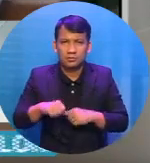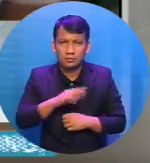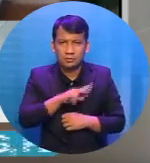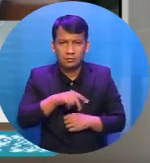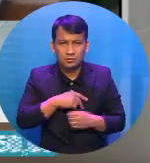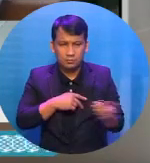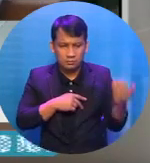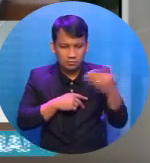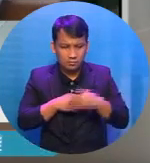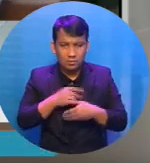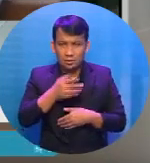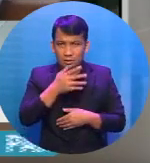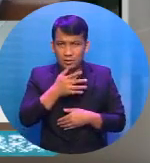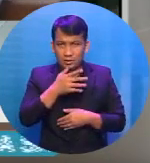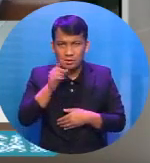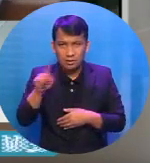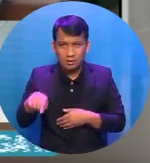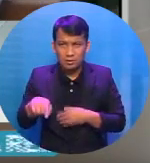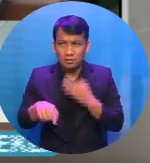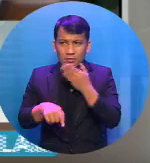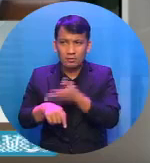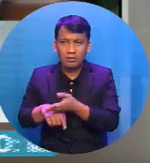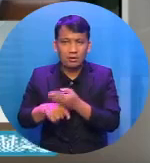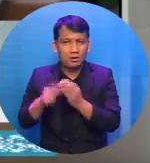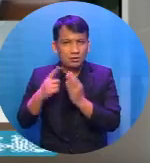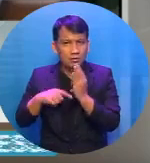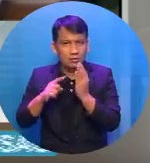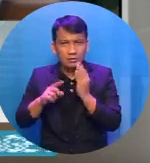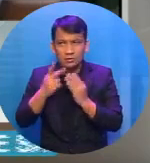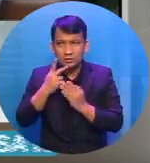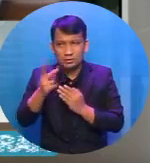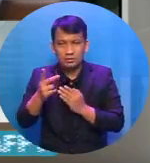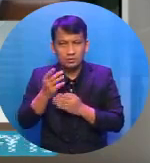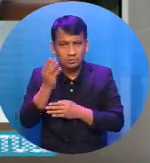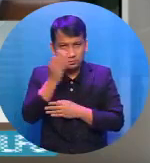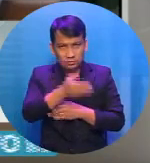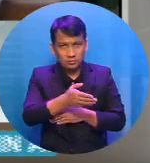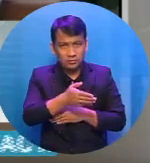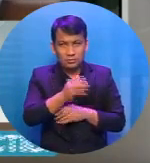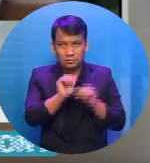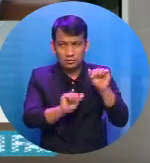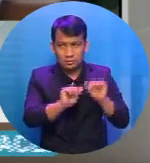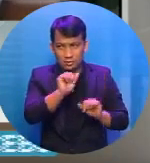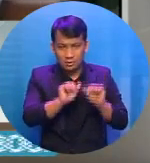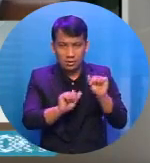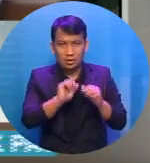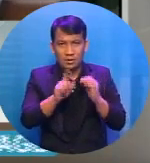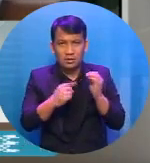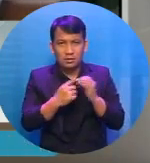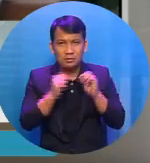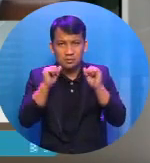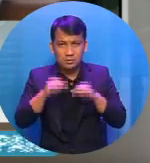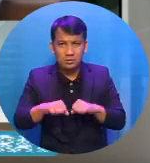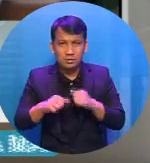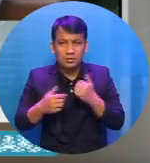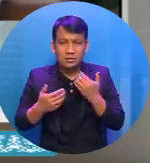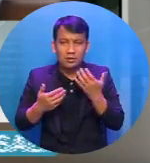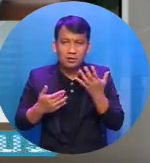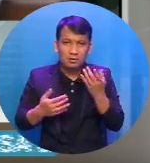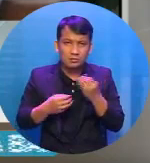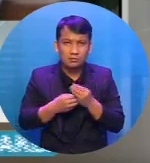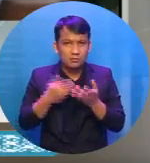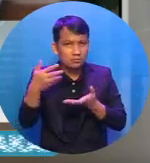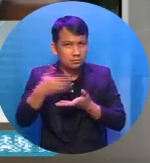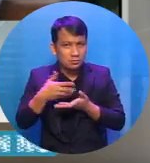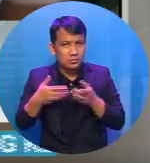na pumunta po dito yung nanay para at least po I can directly po na ma-assess po siya at kung kailangan naman po natin na